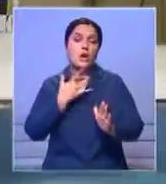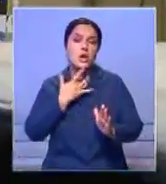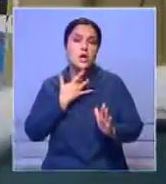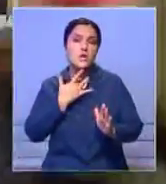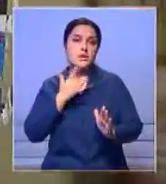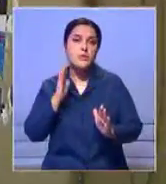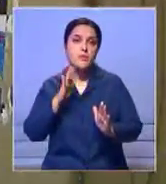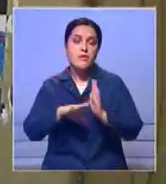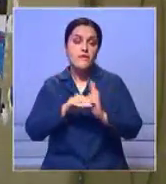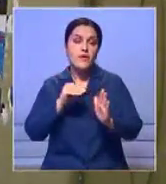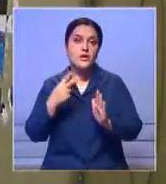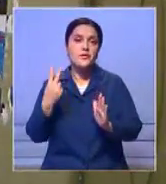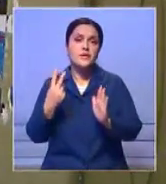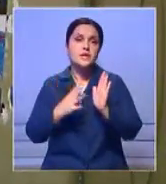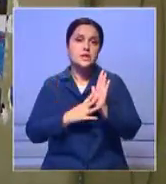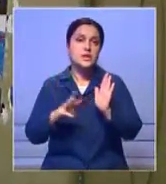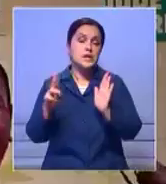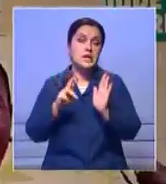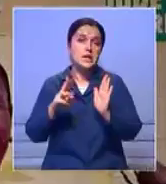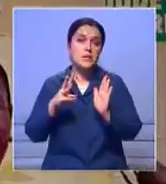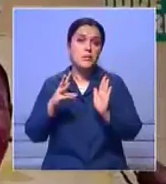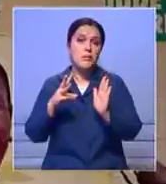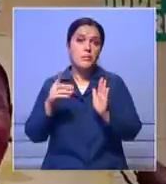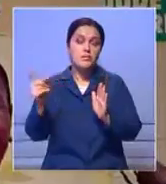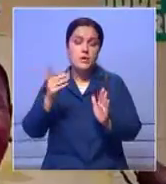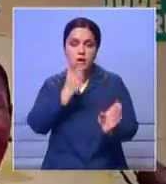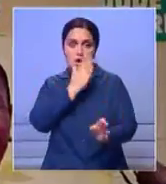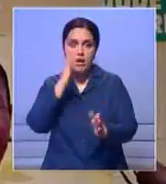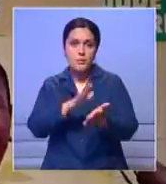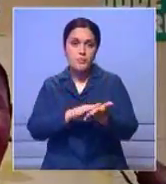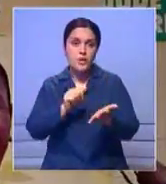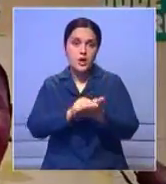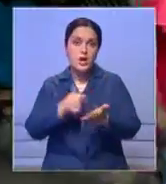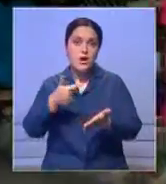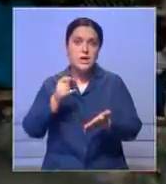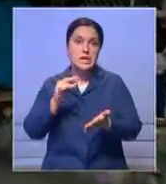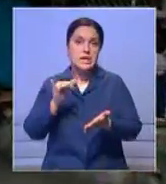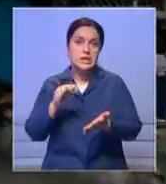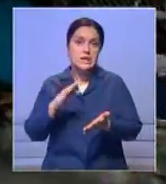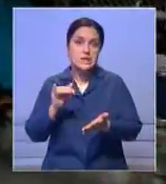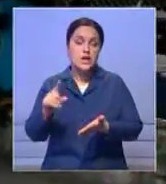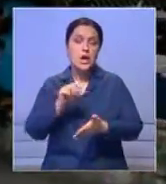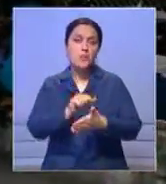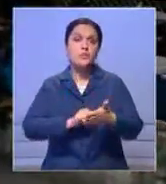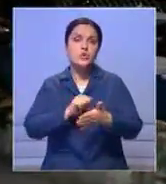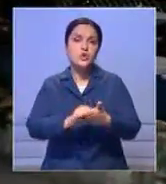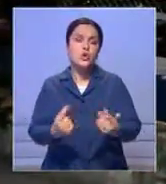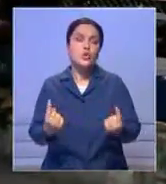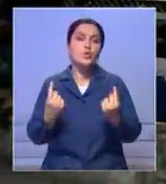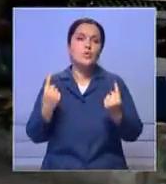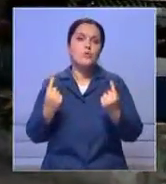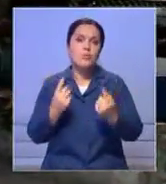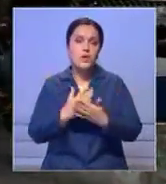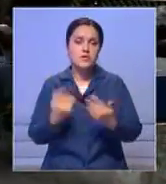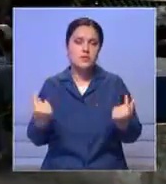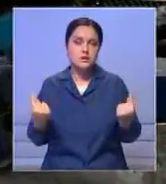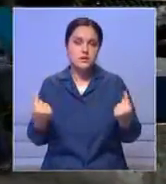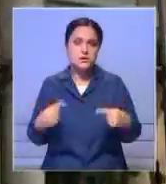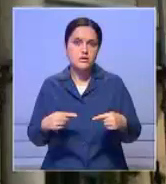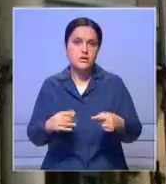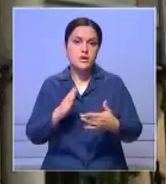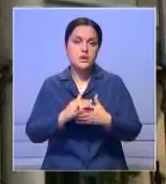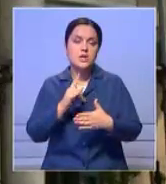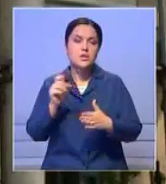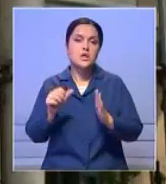состоится 29 января. Напомню, Мэтью обрушился на юго-восток Гаити в начале месяца и стал причиной самого крупного гуманитарного кризиса